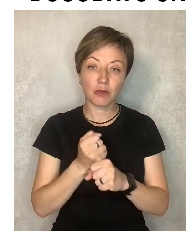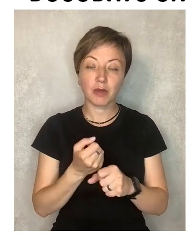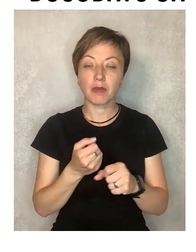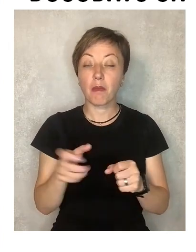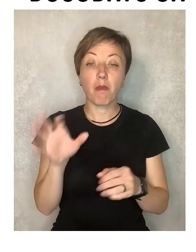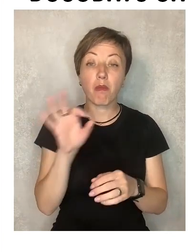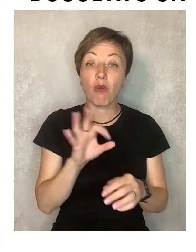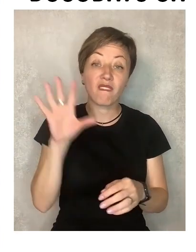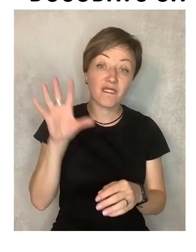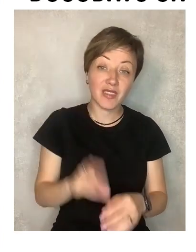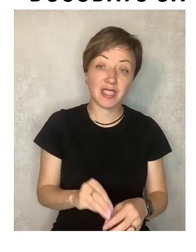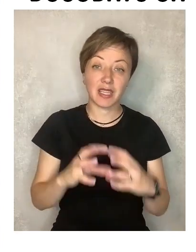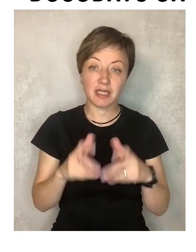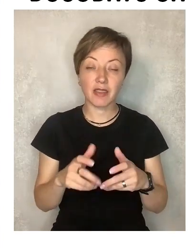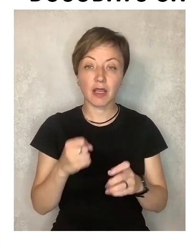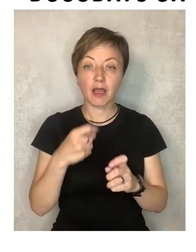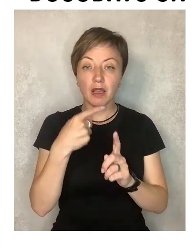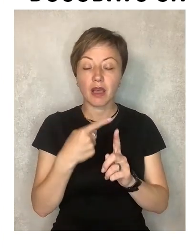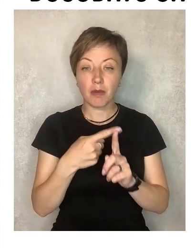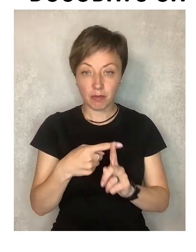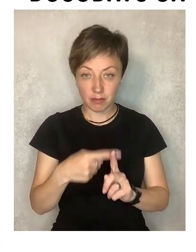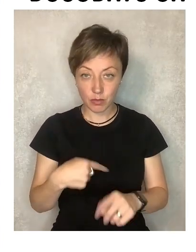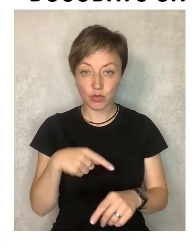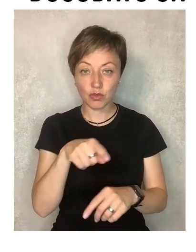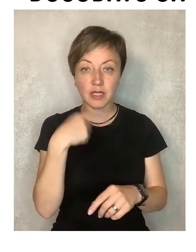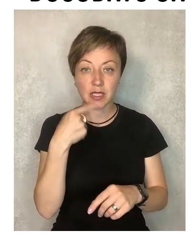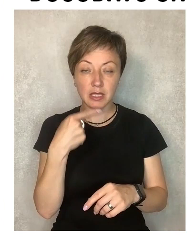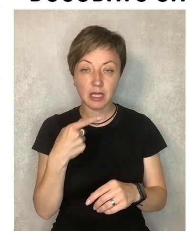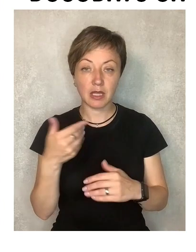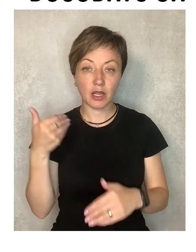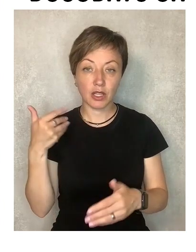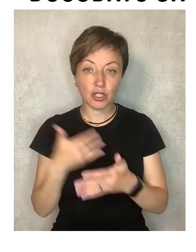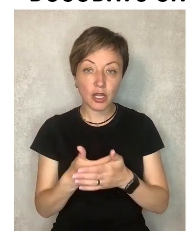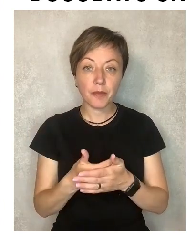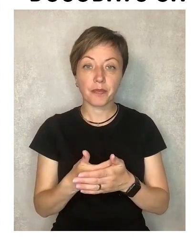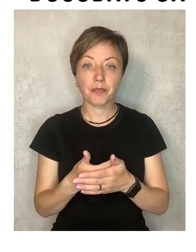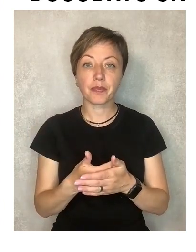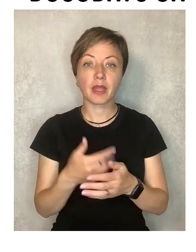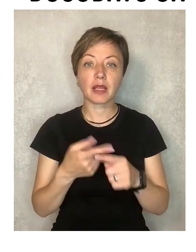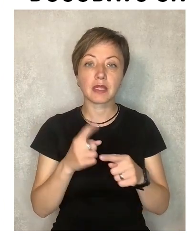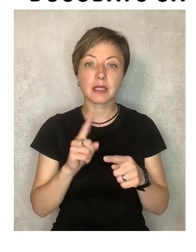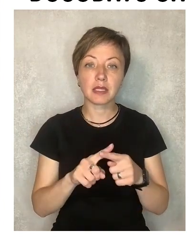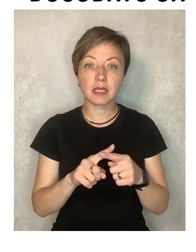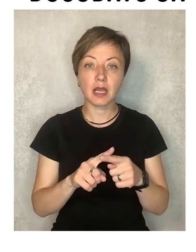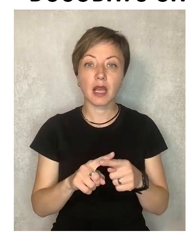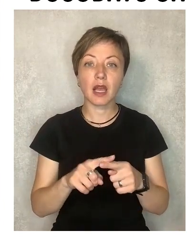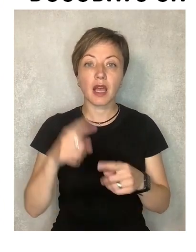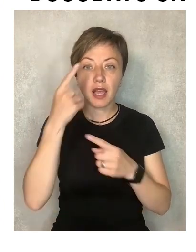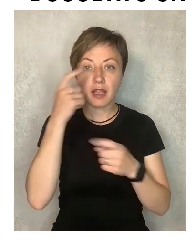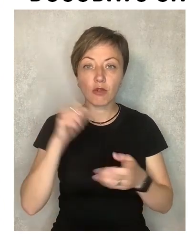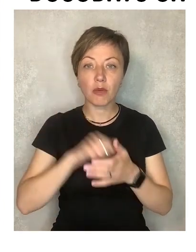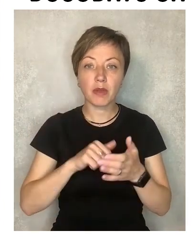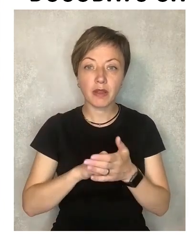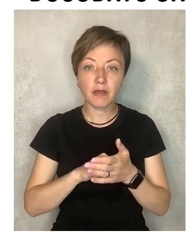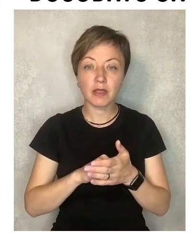петиції, плюсує все, що сказали колежанки, петиція – це справді інфопривід, який впливає на політичну волю.